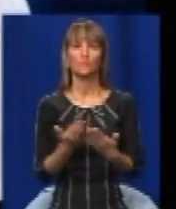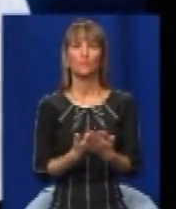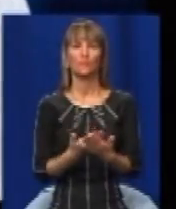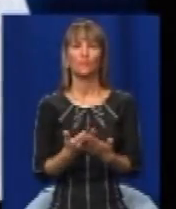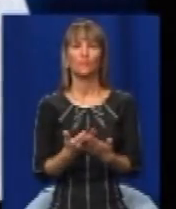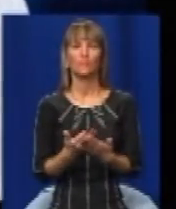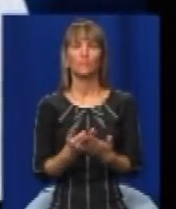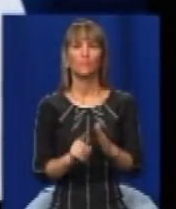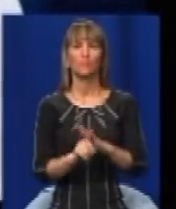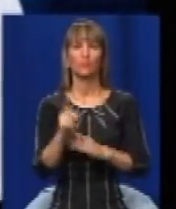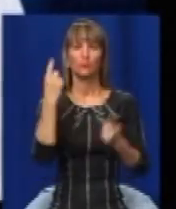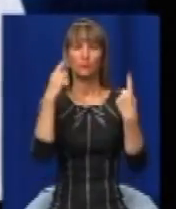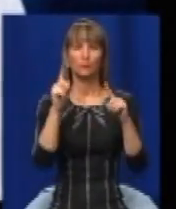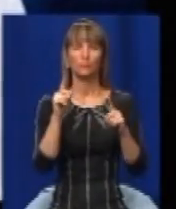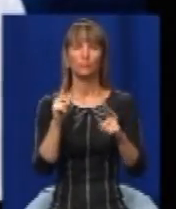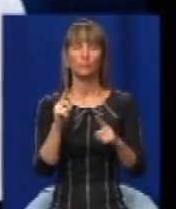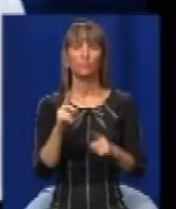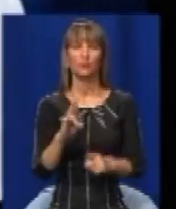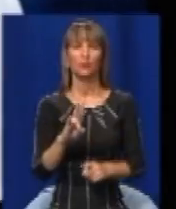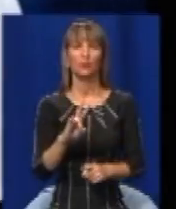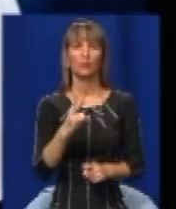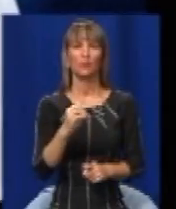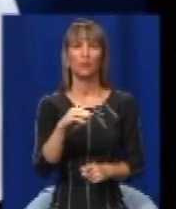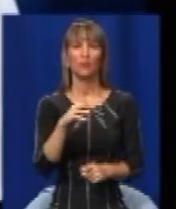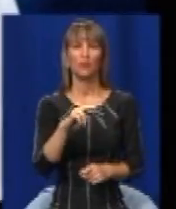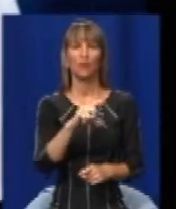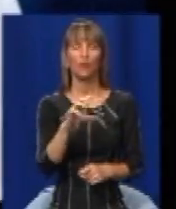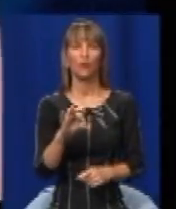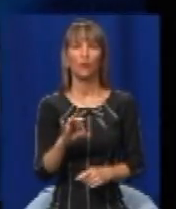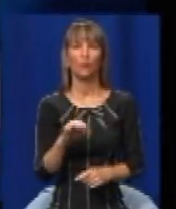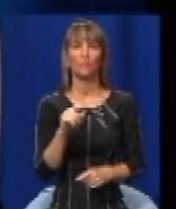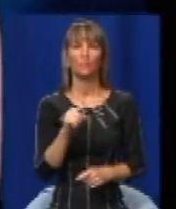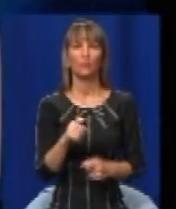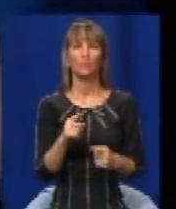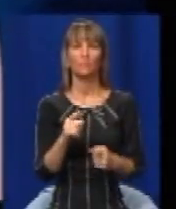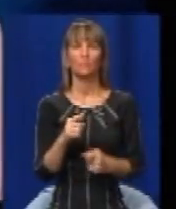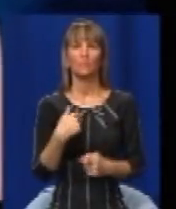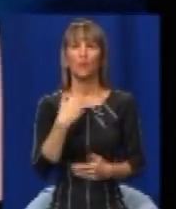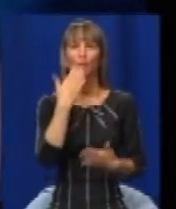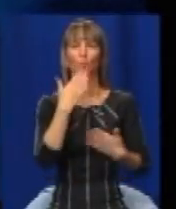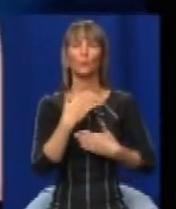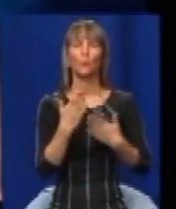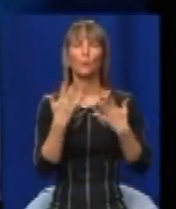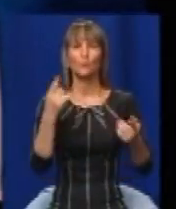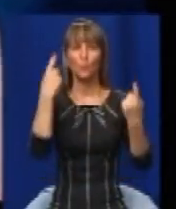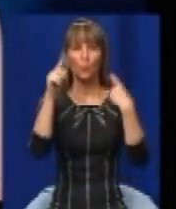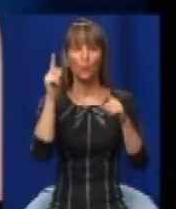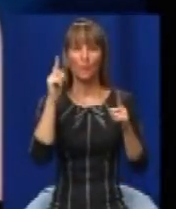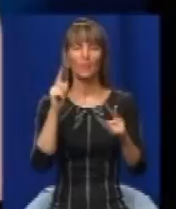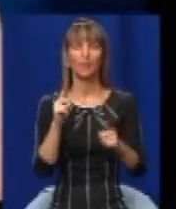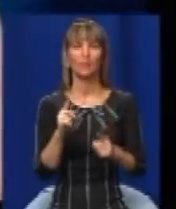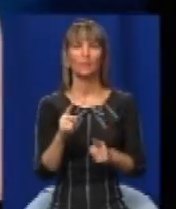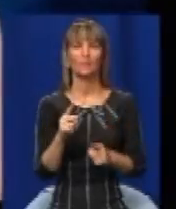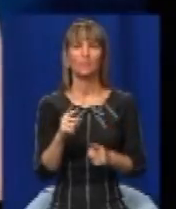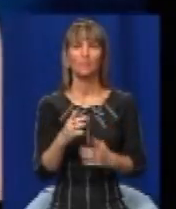в мультике Нинтяхо. Там смелее. Я люблю больше мультики. Наверное,